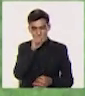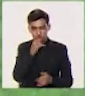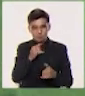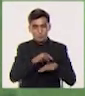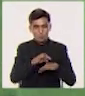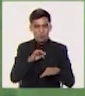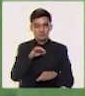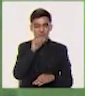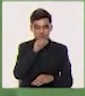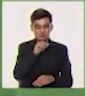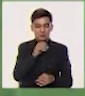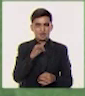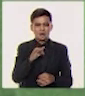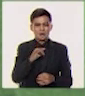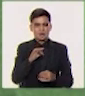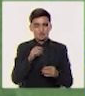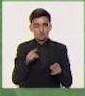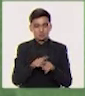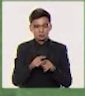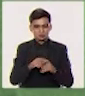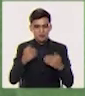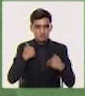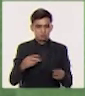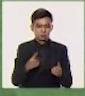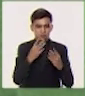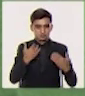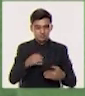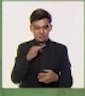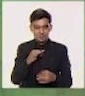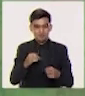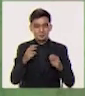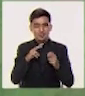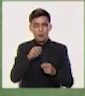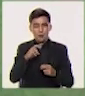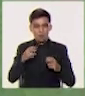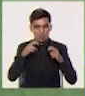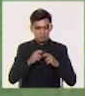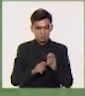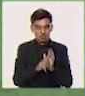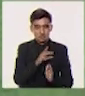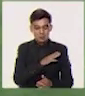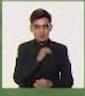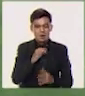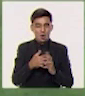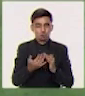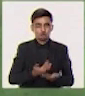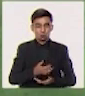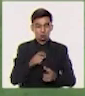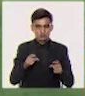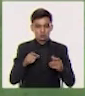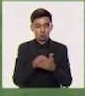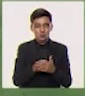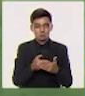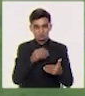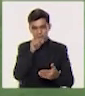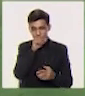бен үйрек күнді тауығының өлекселері өртілген. Бұл жағдайға байланысты зертханалық тексеріс тағайындалған. Ал ауылдағы тұрғындар оған дейін үй